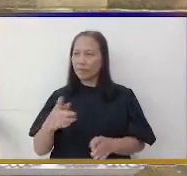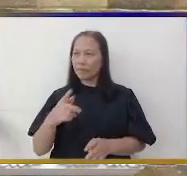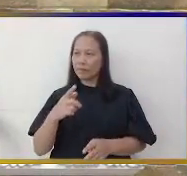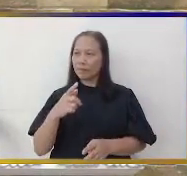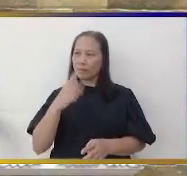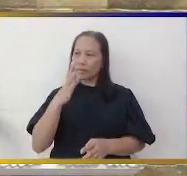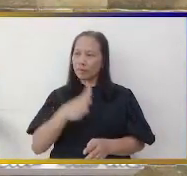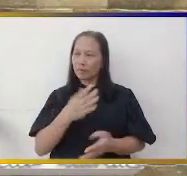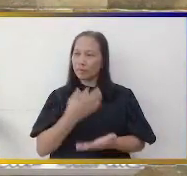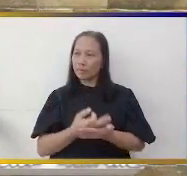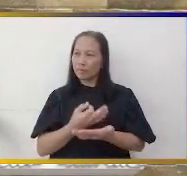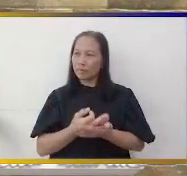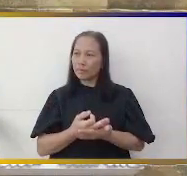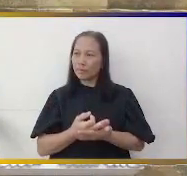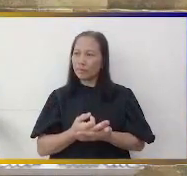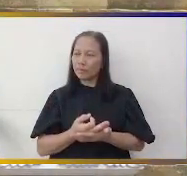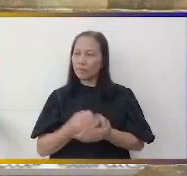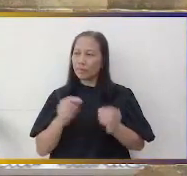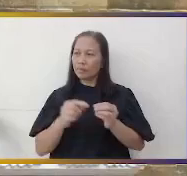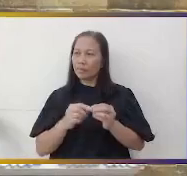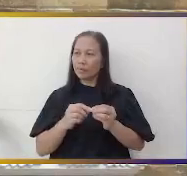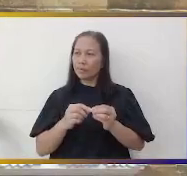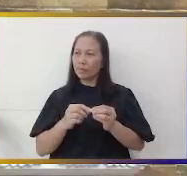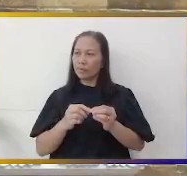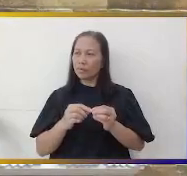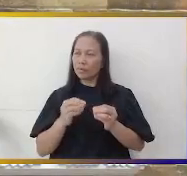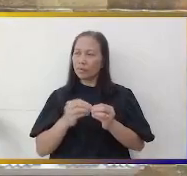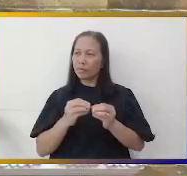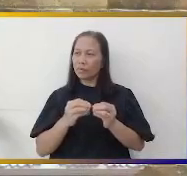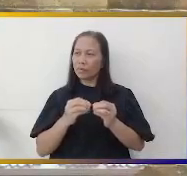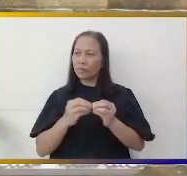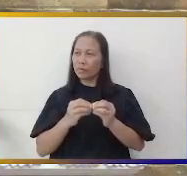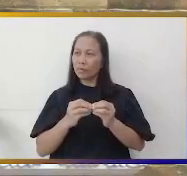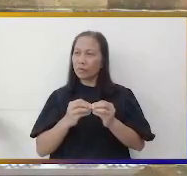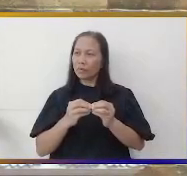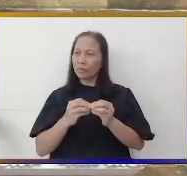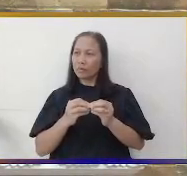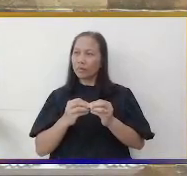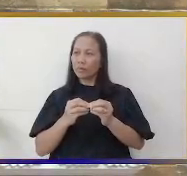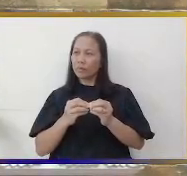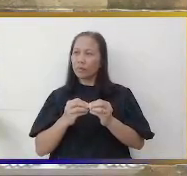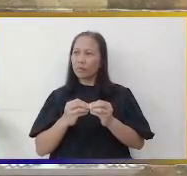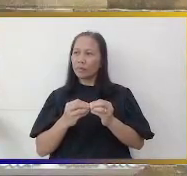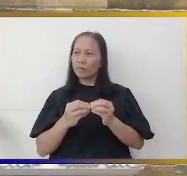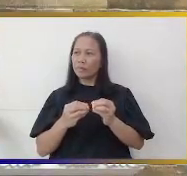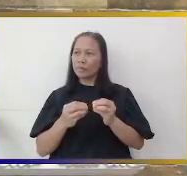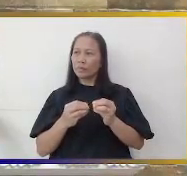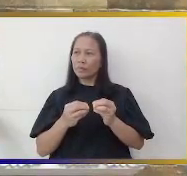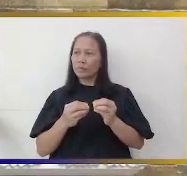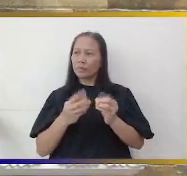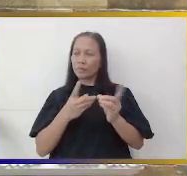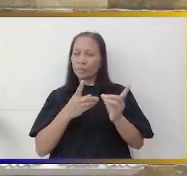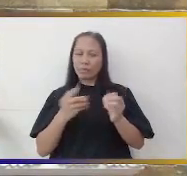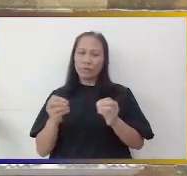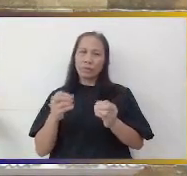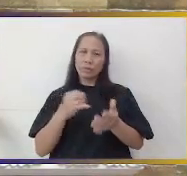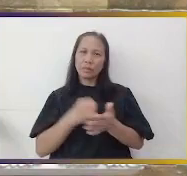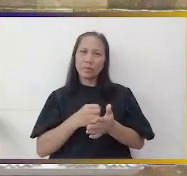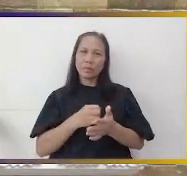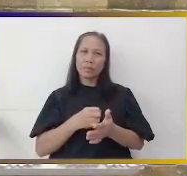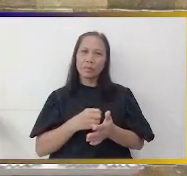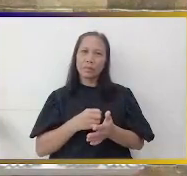valuable because it draws us closer to God ngayong umaga